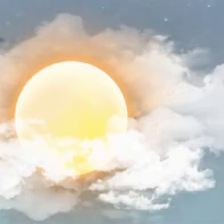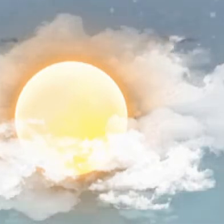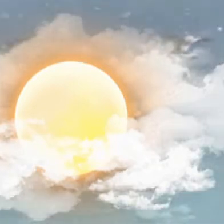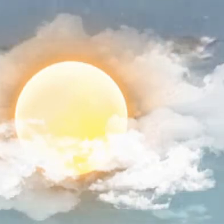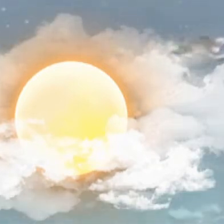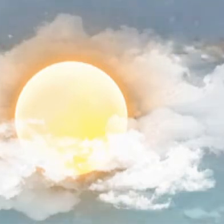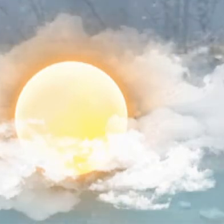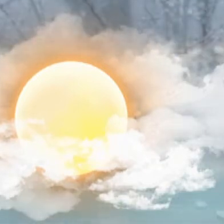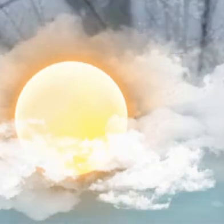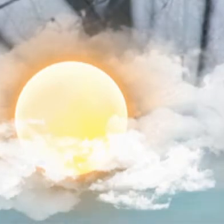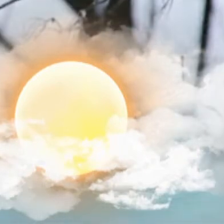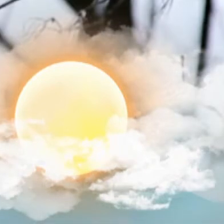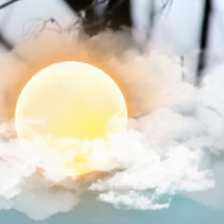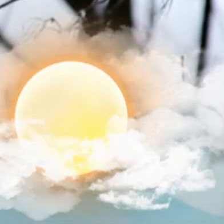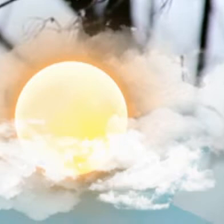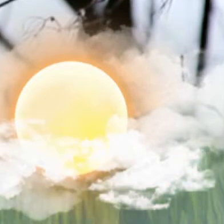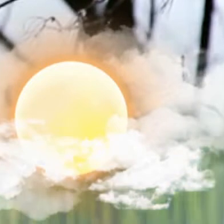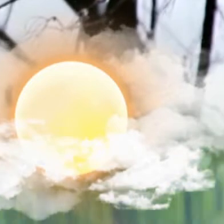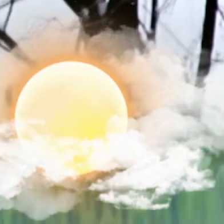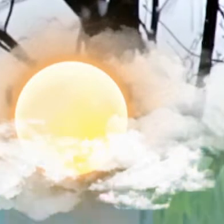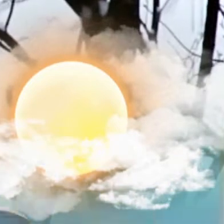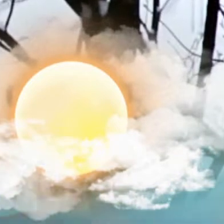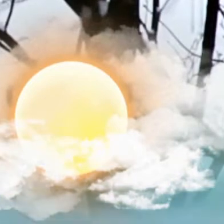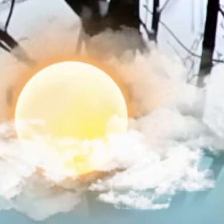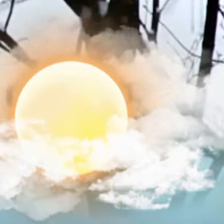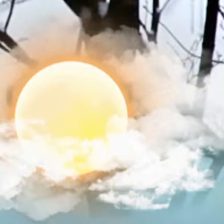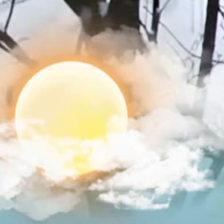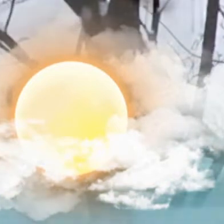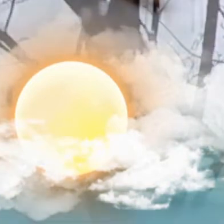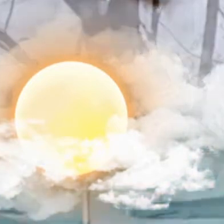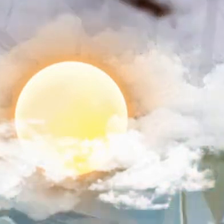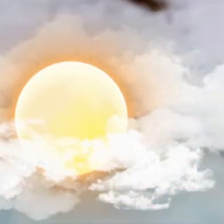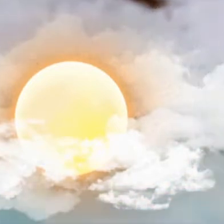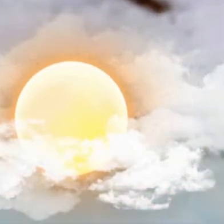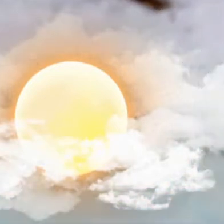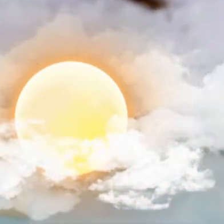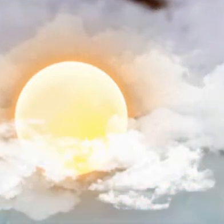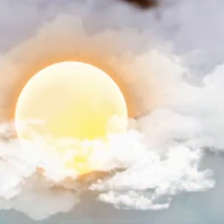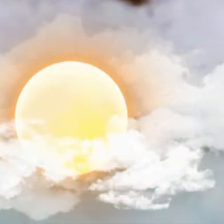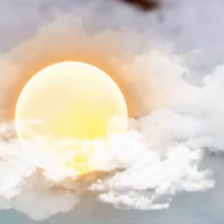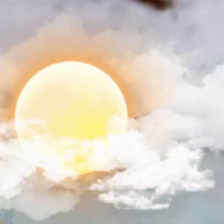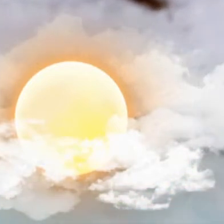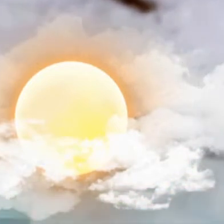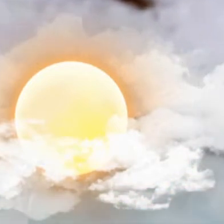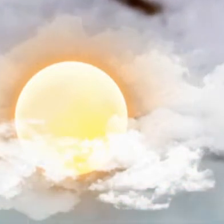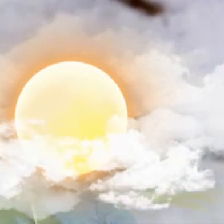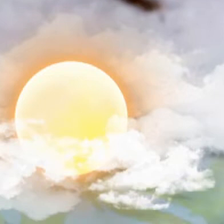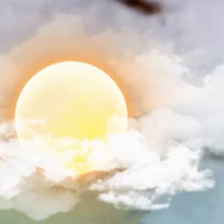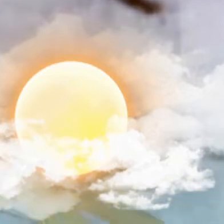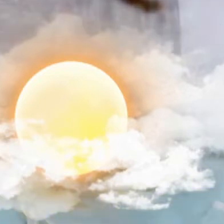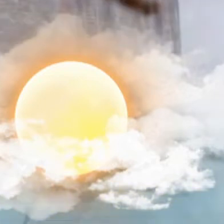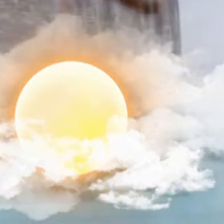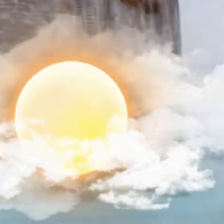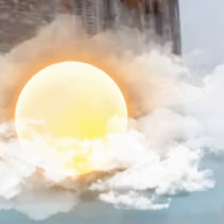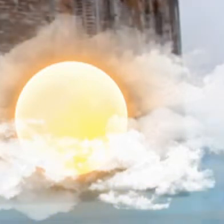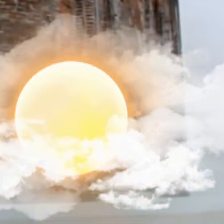облачность без опадков. Ветер заходний, хуткость 2-3 метра в секунду. У Воронове, Ашмянах и Сморгоне каля